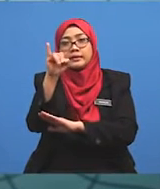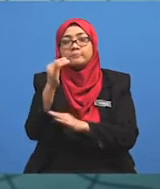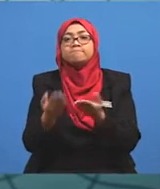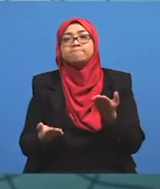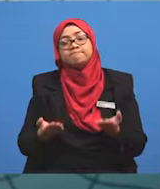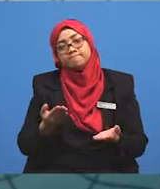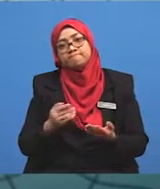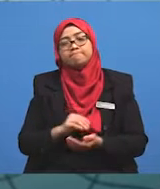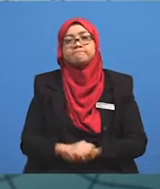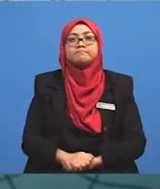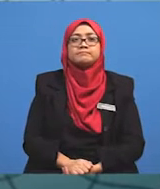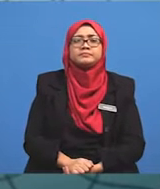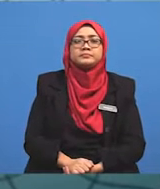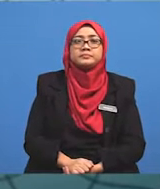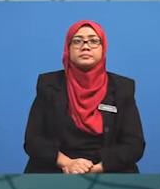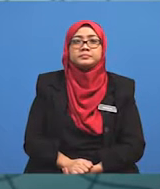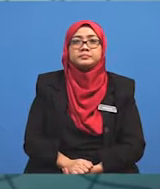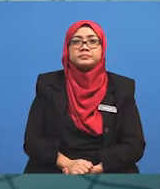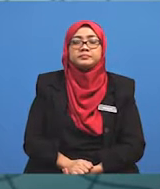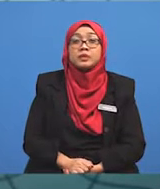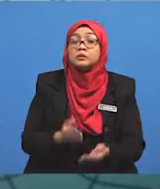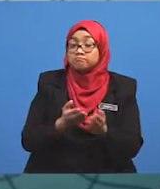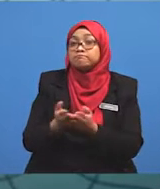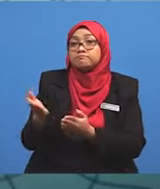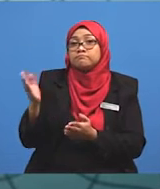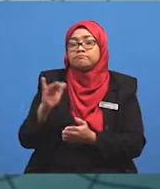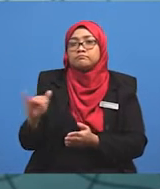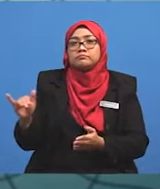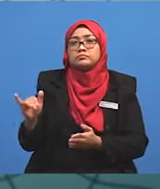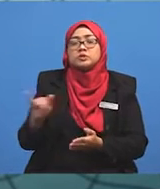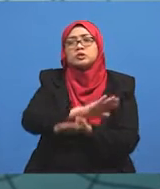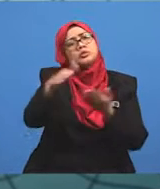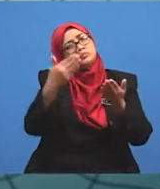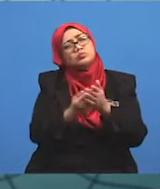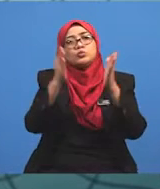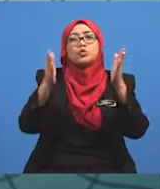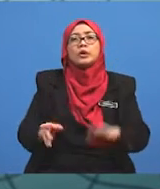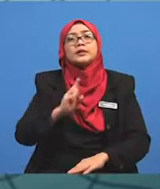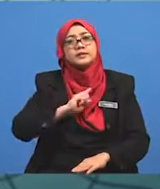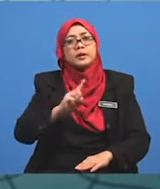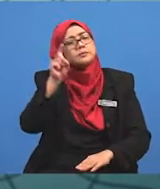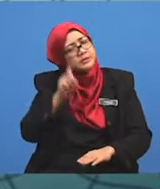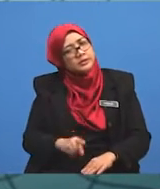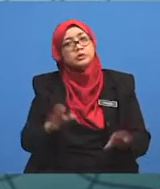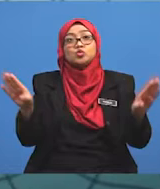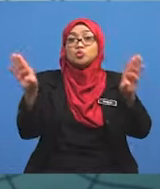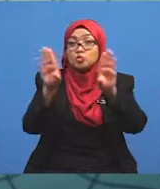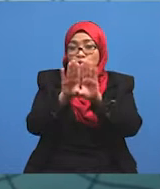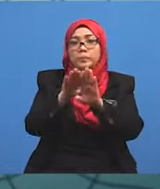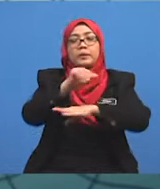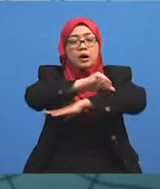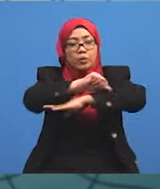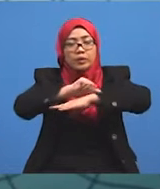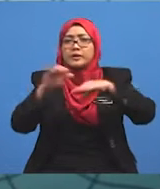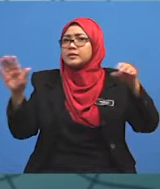Justru setiap Muslim ataupun setiap mukmin perlu sentiasa menutup aurat dengan sempurna. Kerana selain daripada kita dapat